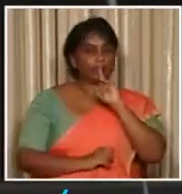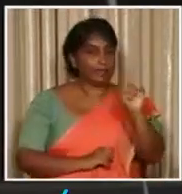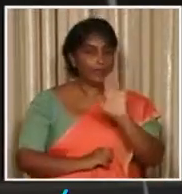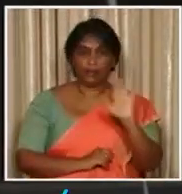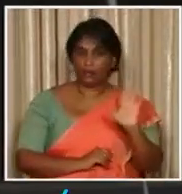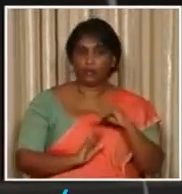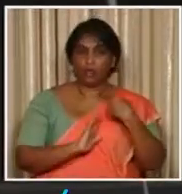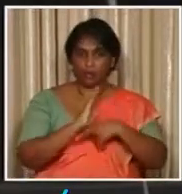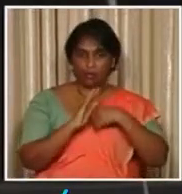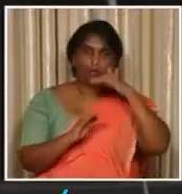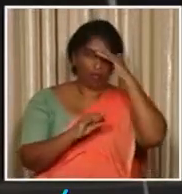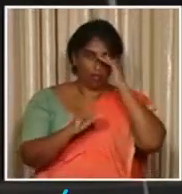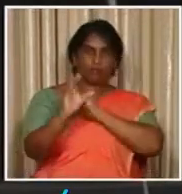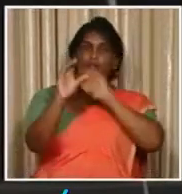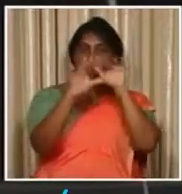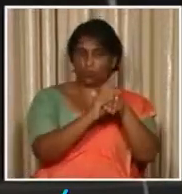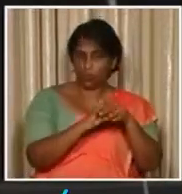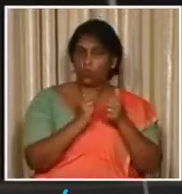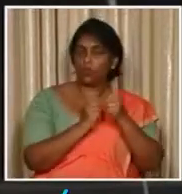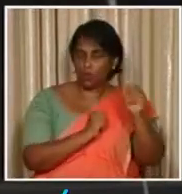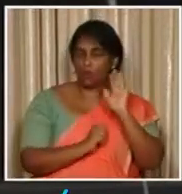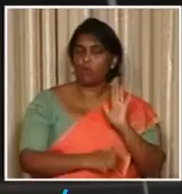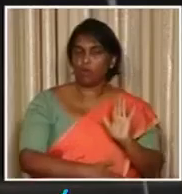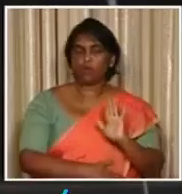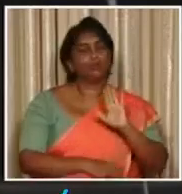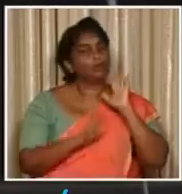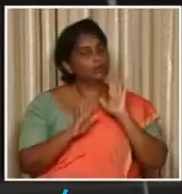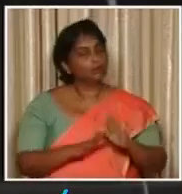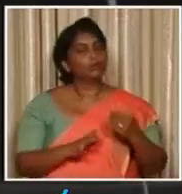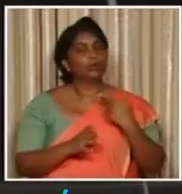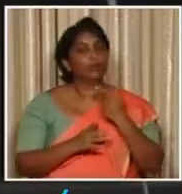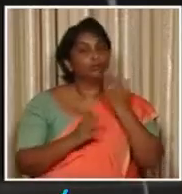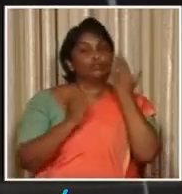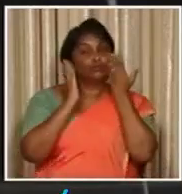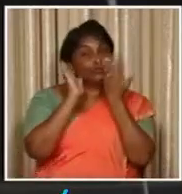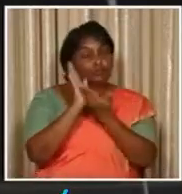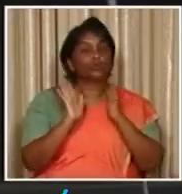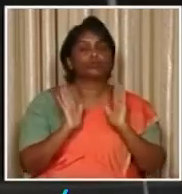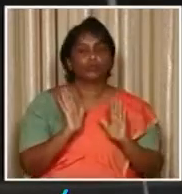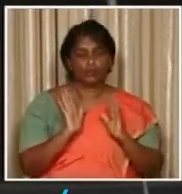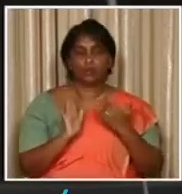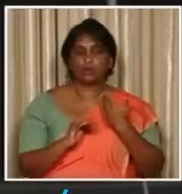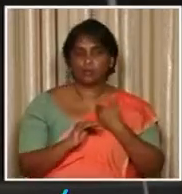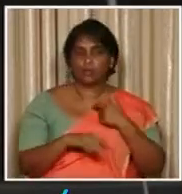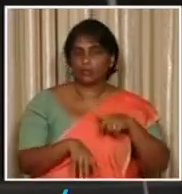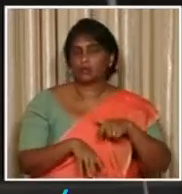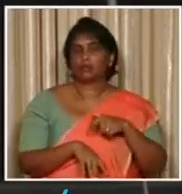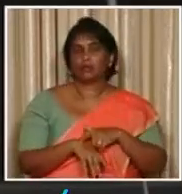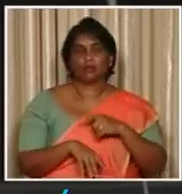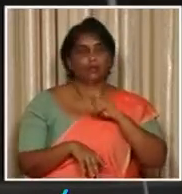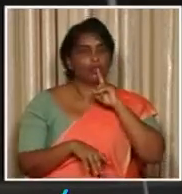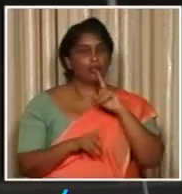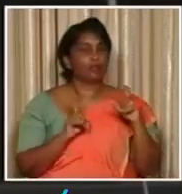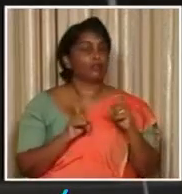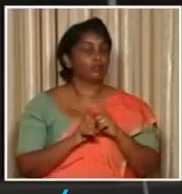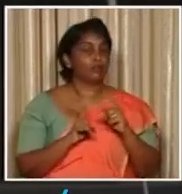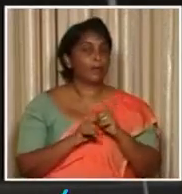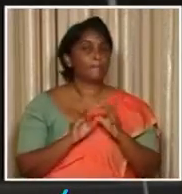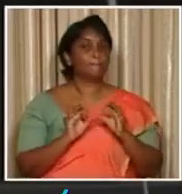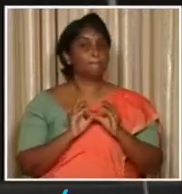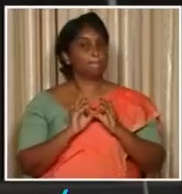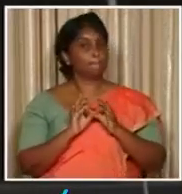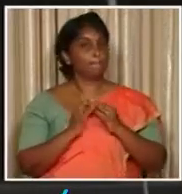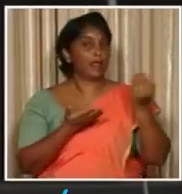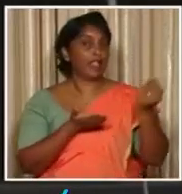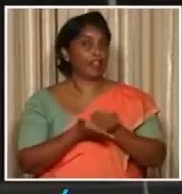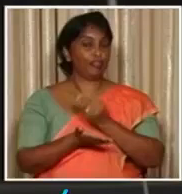ජනාධිපතිවරයා රටේ නායකයා හැටියට ඒවට කටයුතු කරන්න ඕනේ. නමුත් ආදර්ශයක් දෙන්න ඕනේ. මම මේ වෙලාවේ කියන්නේ මේ ඩොලර් බිලියන ගාණක්